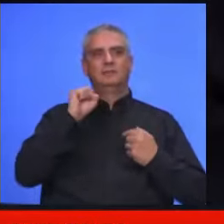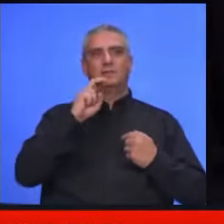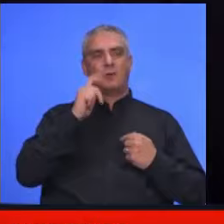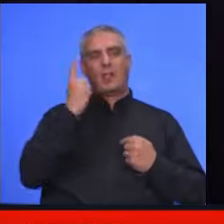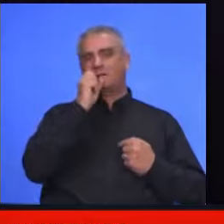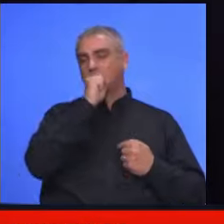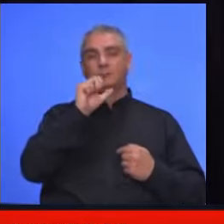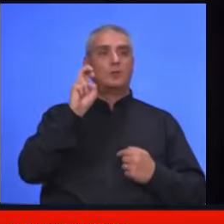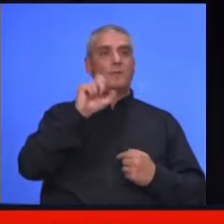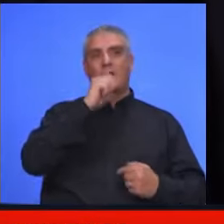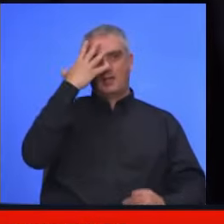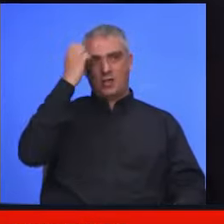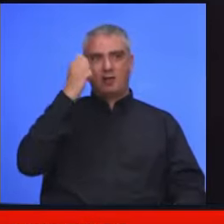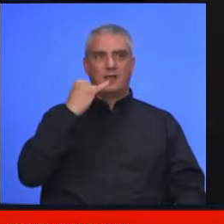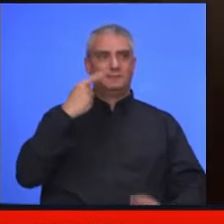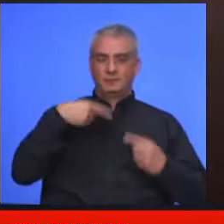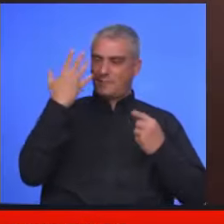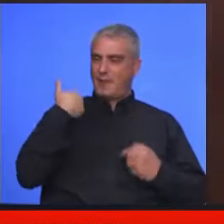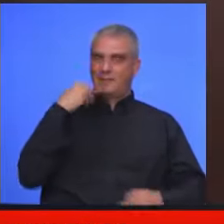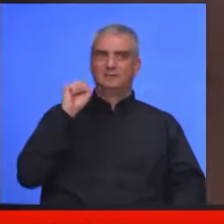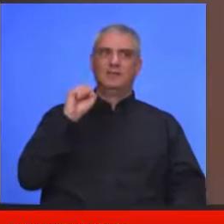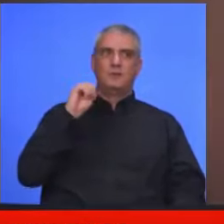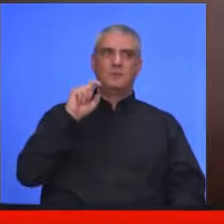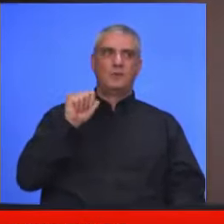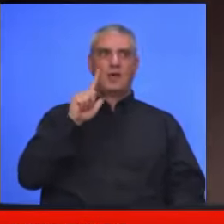שעומר הכי אוהב. איזה יום היה לי סמואל.